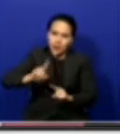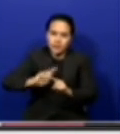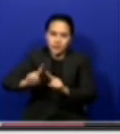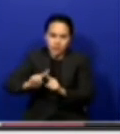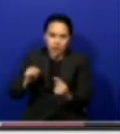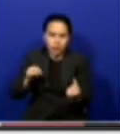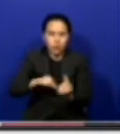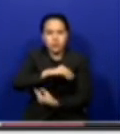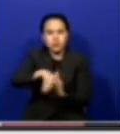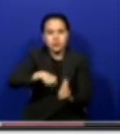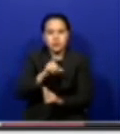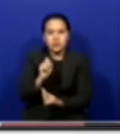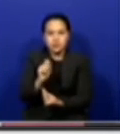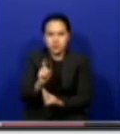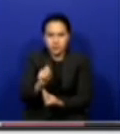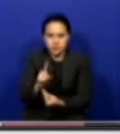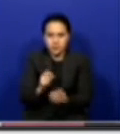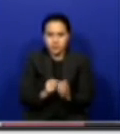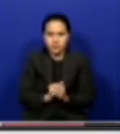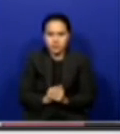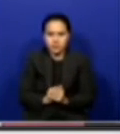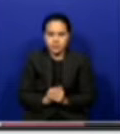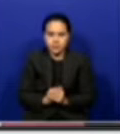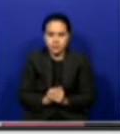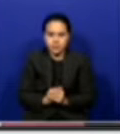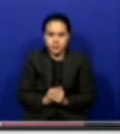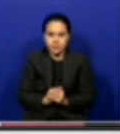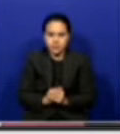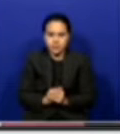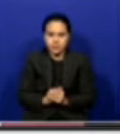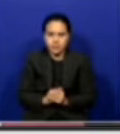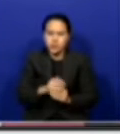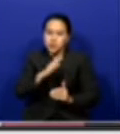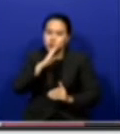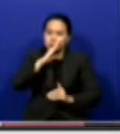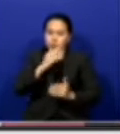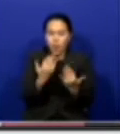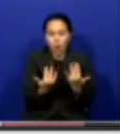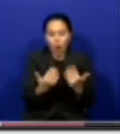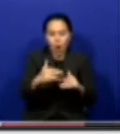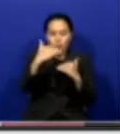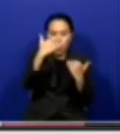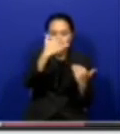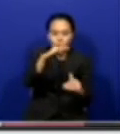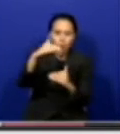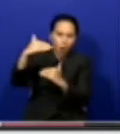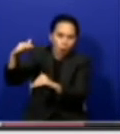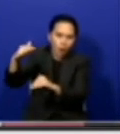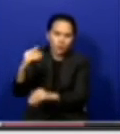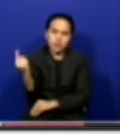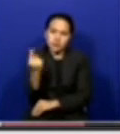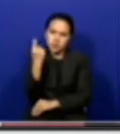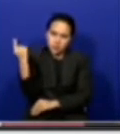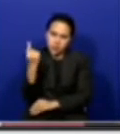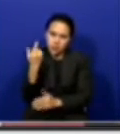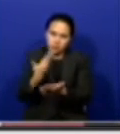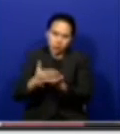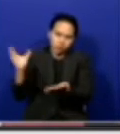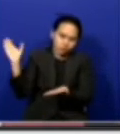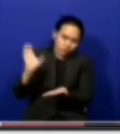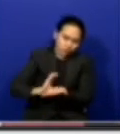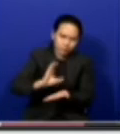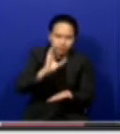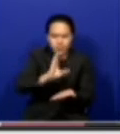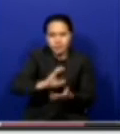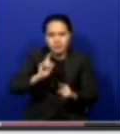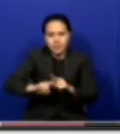ราไม่อาจอาศัยไม่ว่าจะเป็นการส่งออกการท่องเที่ยวและการลงทุนมาฉุด